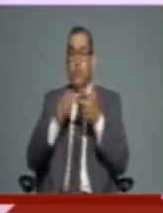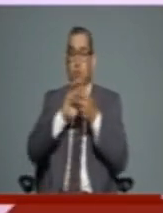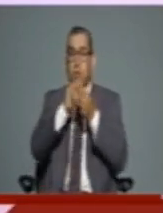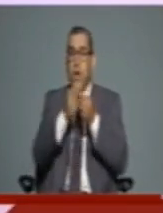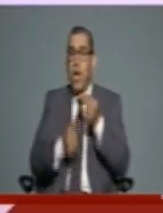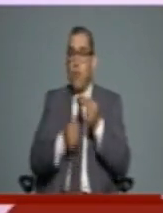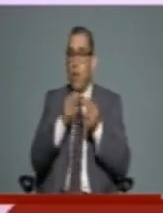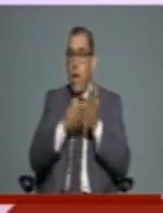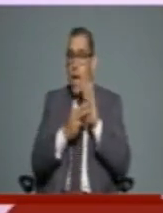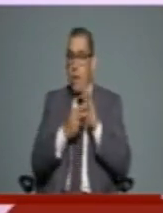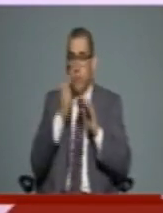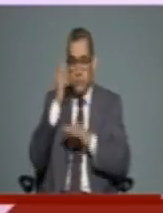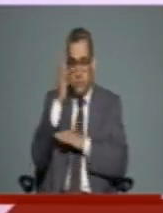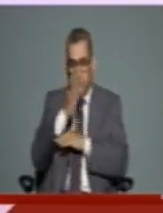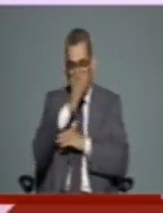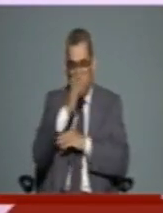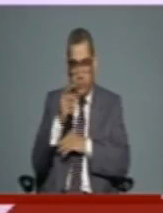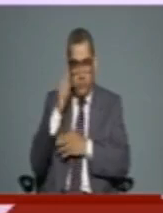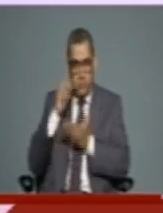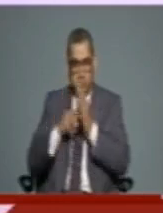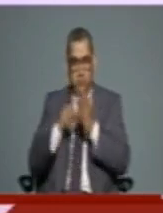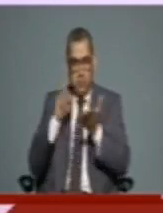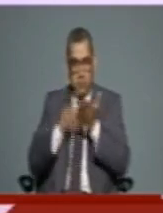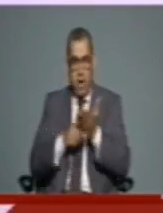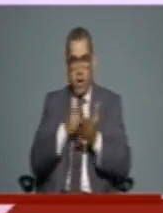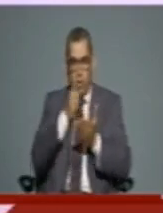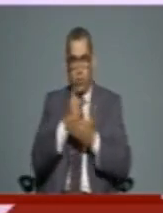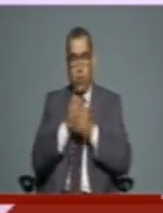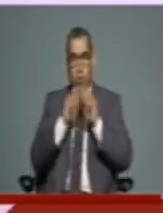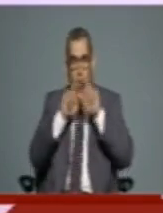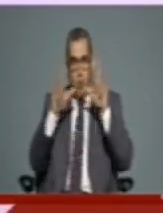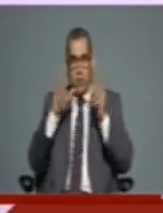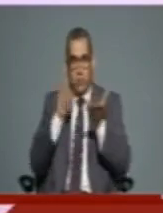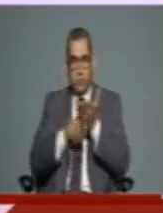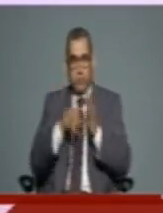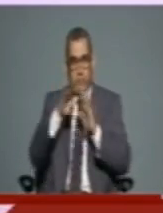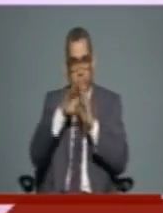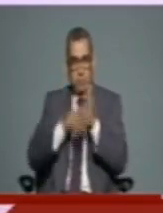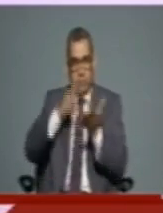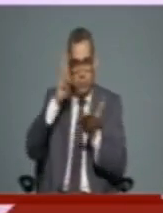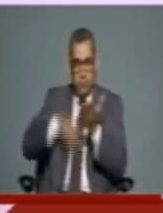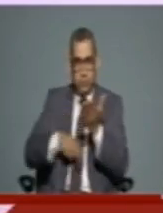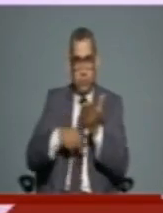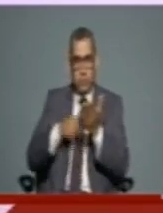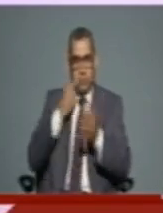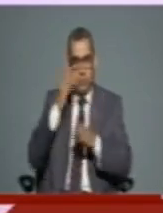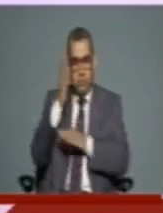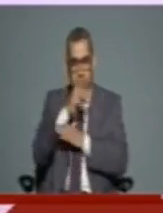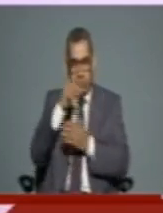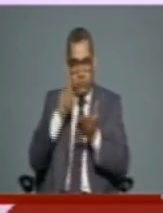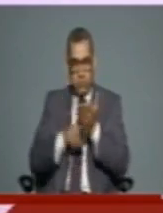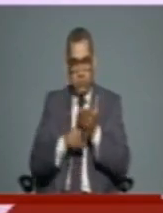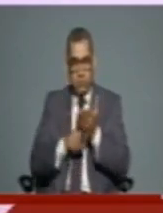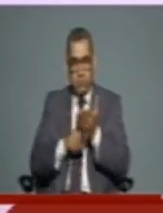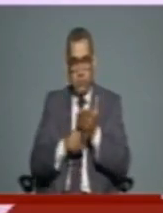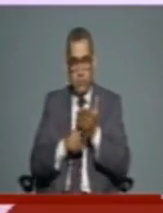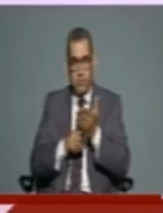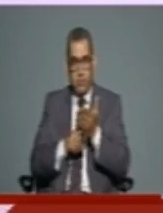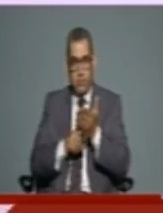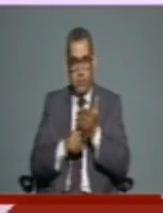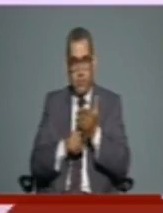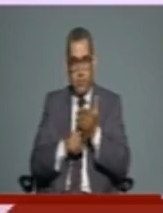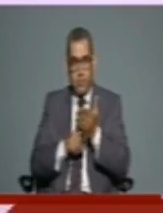وضع استراتيجية حقيقية، وتم اعتماد هذه الاستراتيجية سواء يمكن قبل